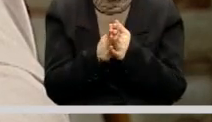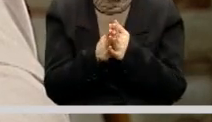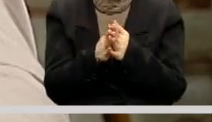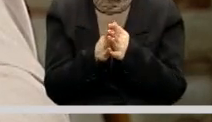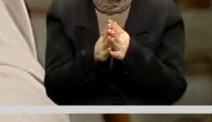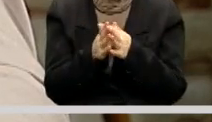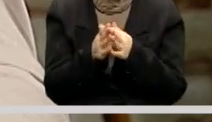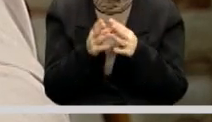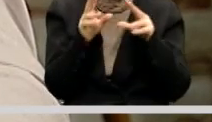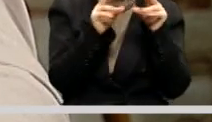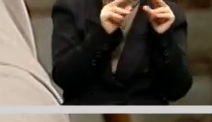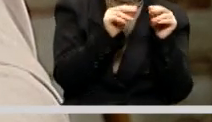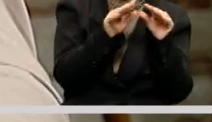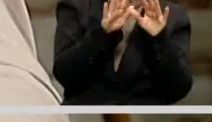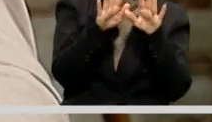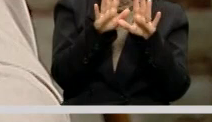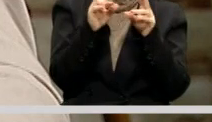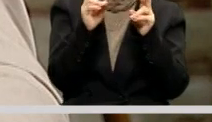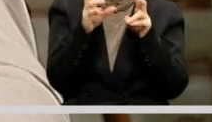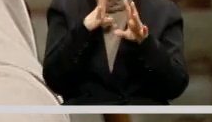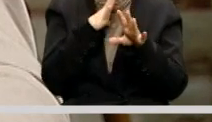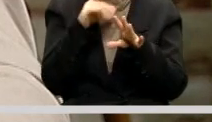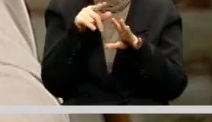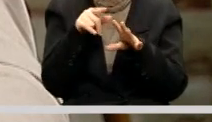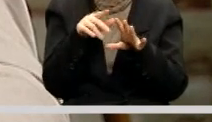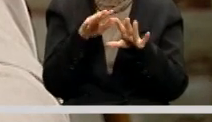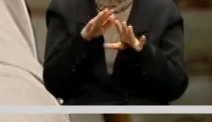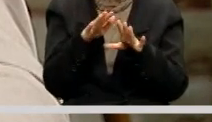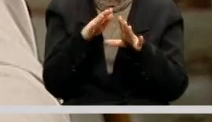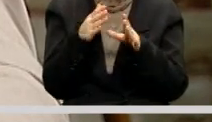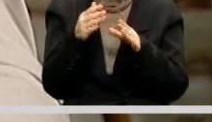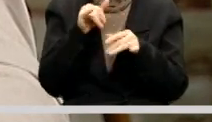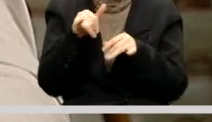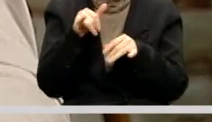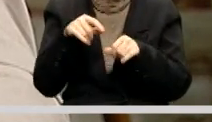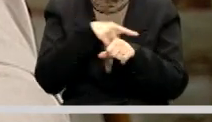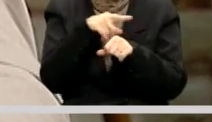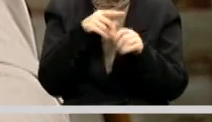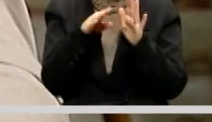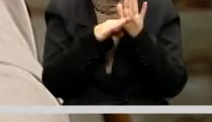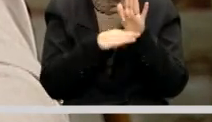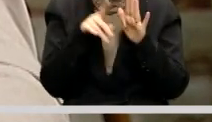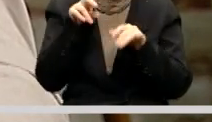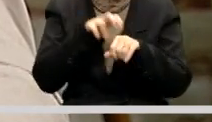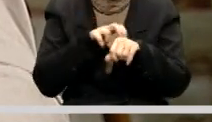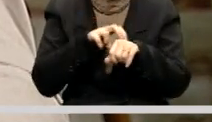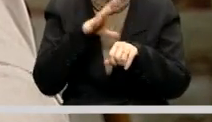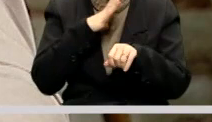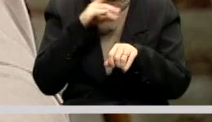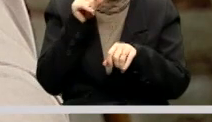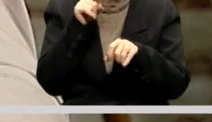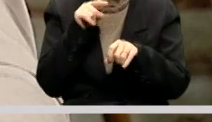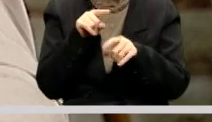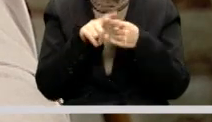uyku uyuyamama durumu var. Buradaki mantık şu: yakın dönemde yaşanmış bir stres var. Bu stres faktörüne bağlı kişi